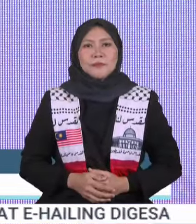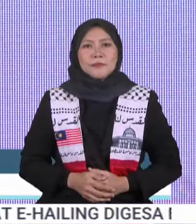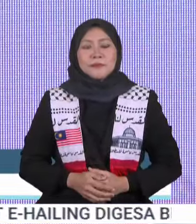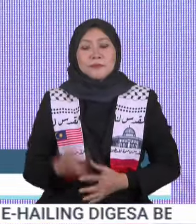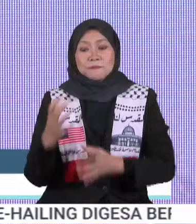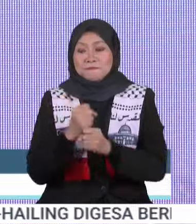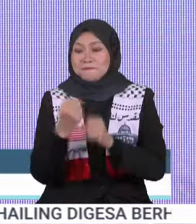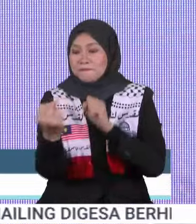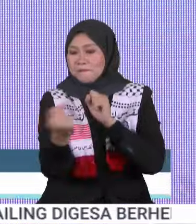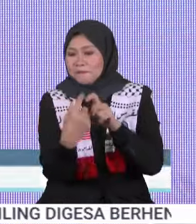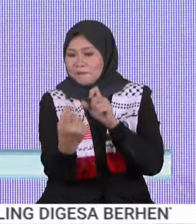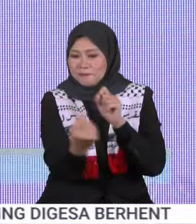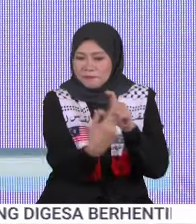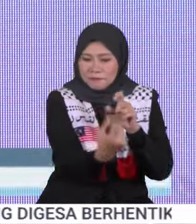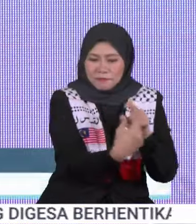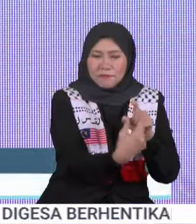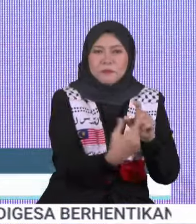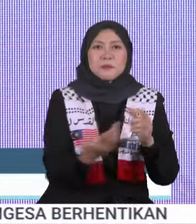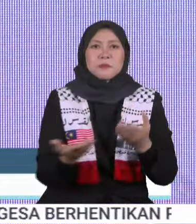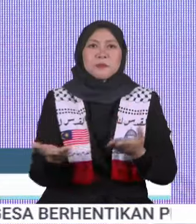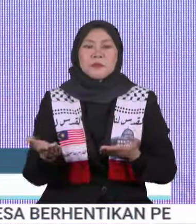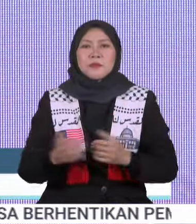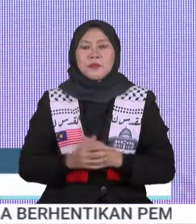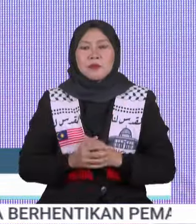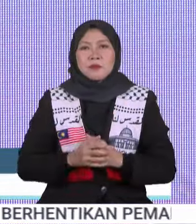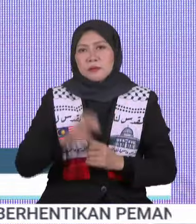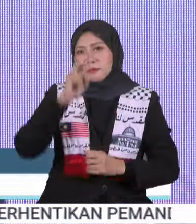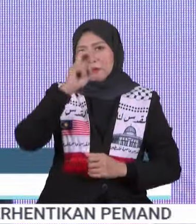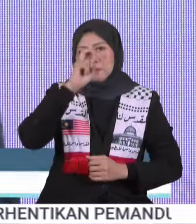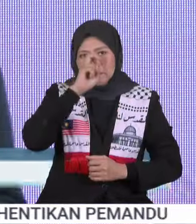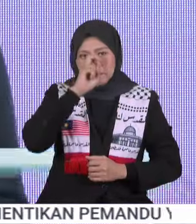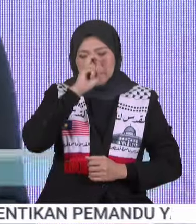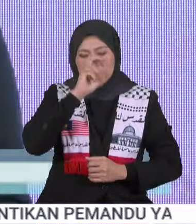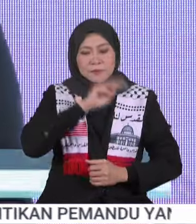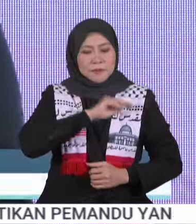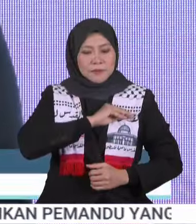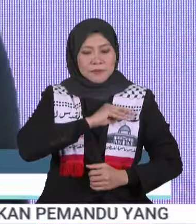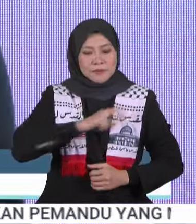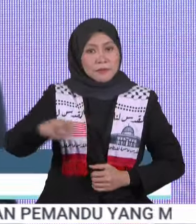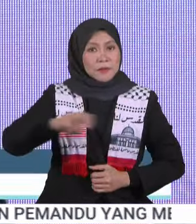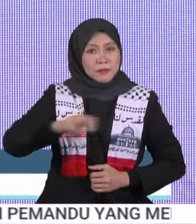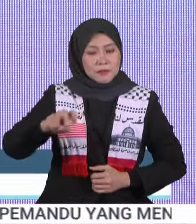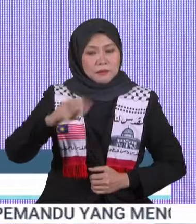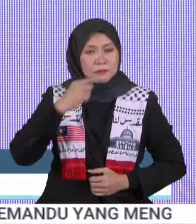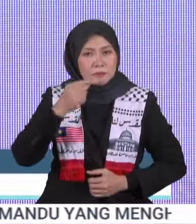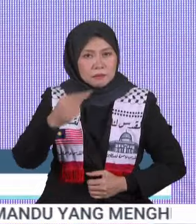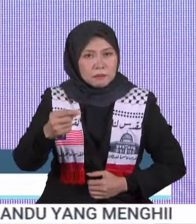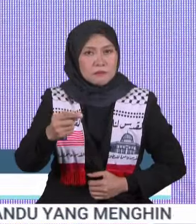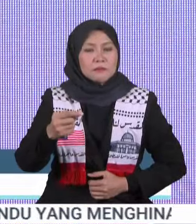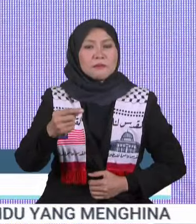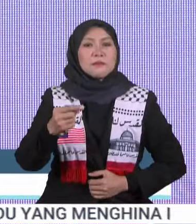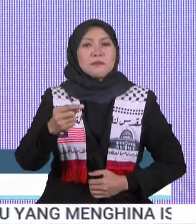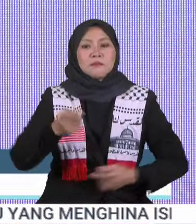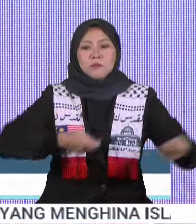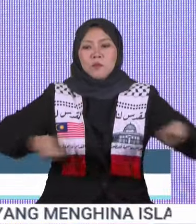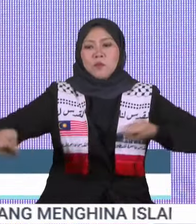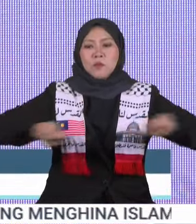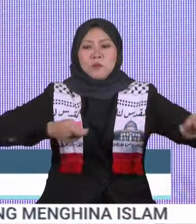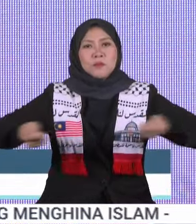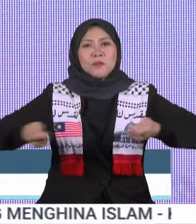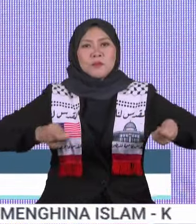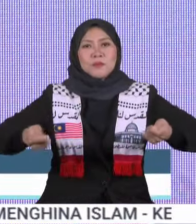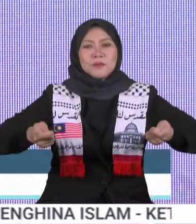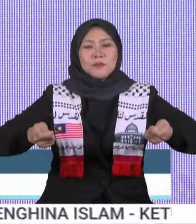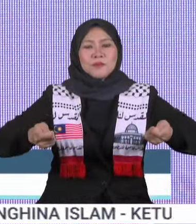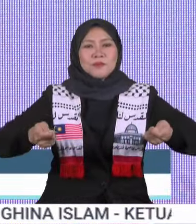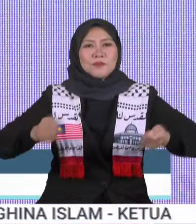maklum balas dan juga penegasan daripada Menteri Pengangkutan bahawa yang dikawal terutama